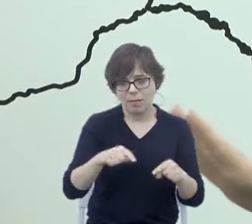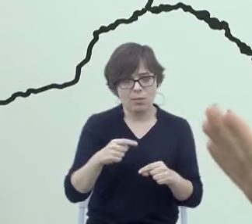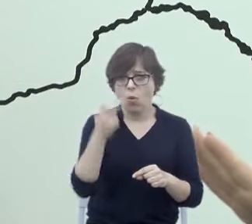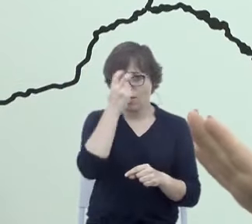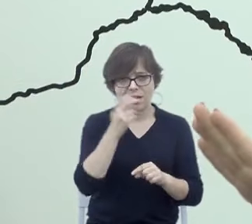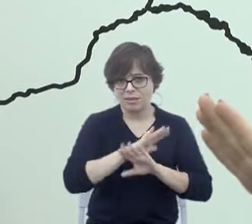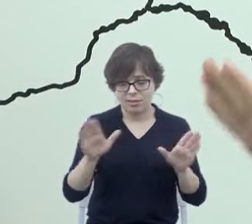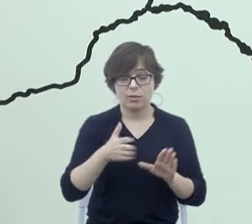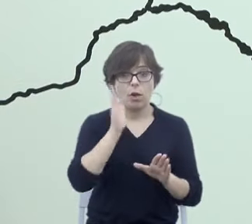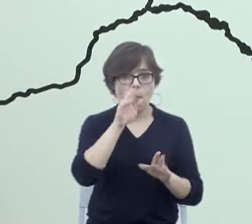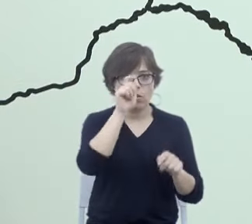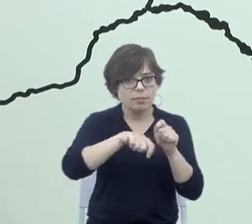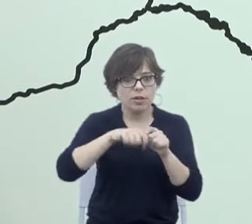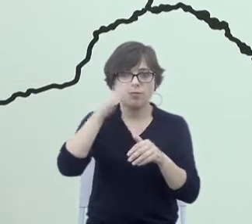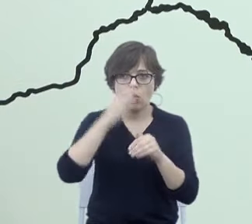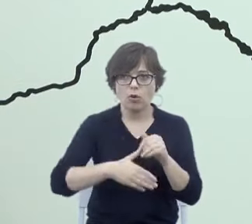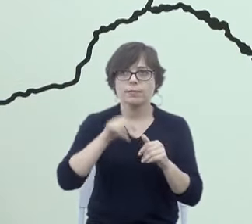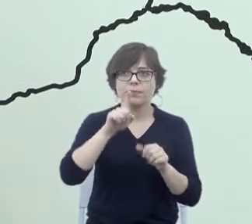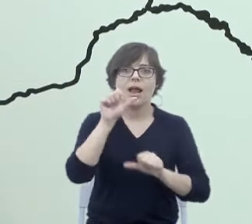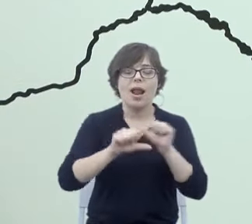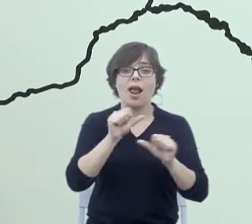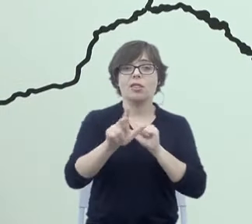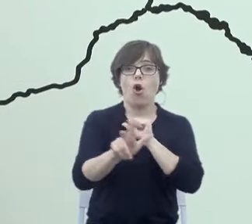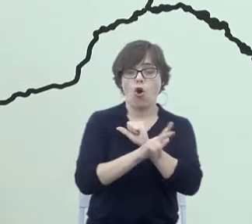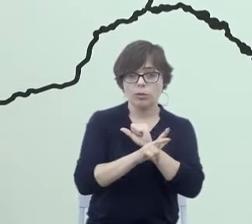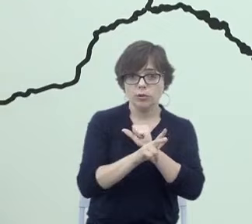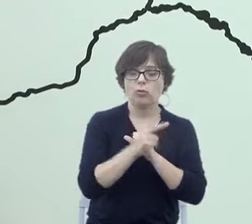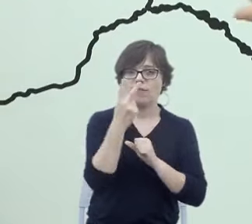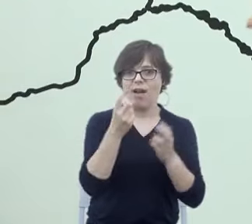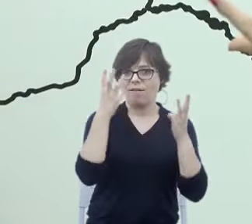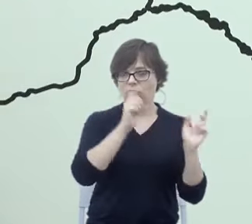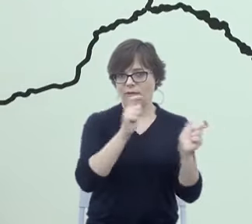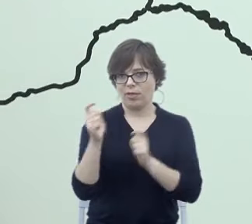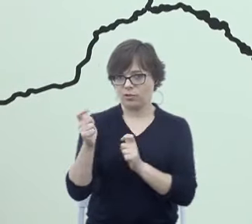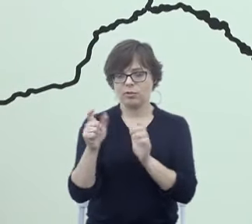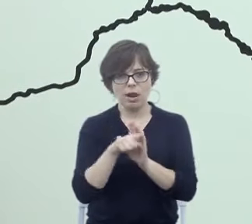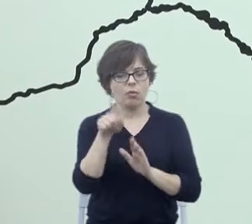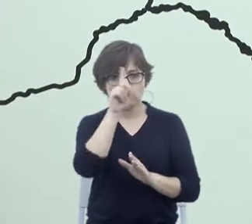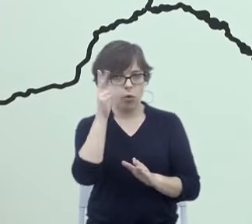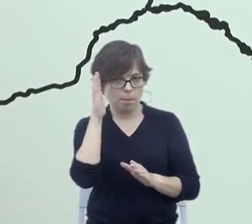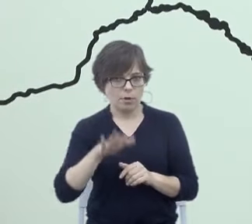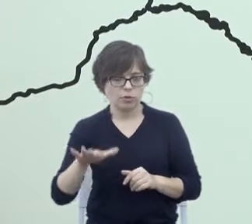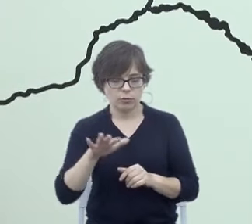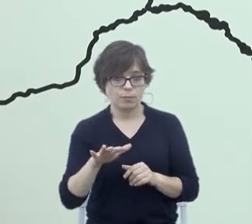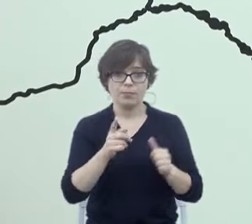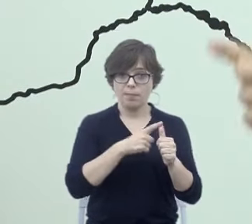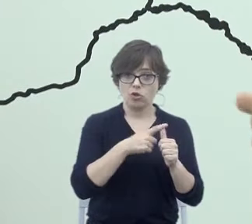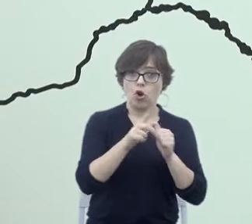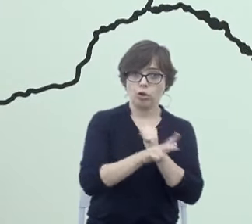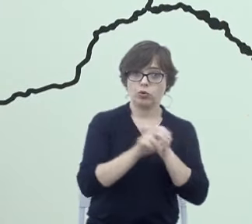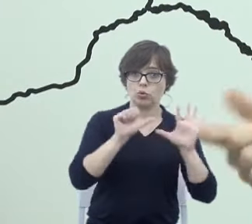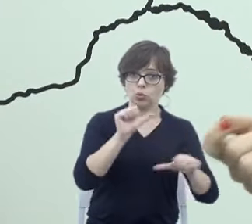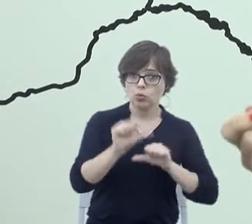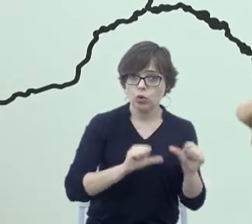się śledztwa, ale lata 80. przyniosą dwa ważne wydarzenia dla mieszkańców. To znaczy pierwsze to był w 86.